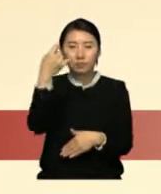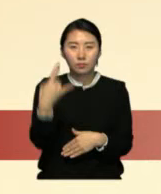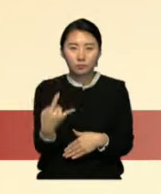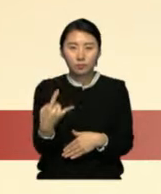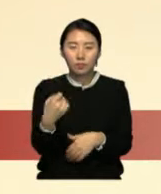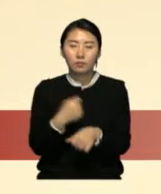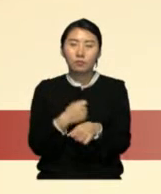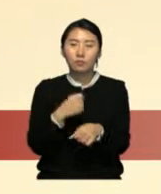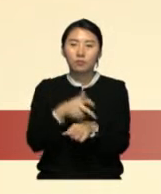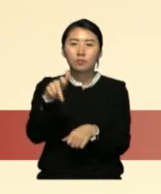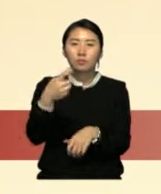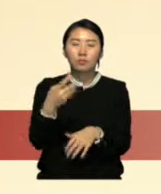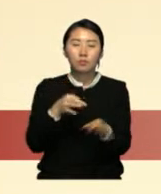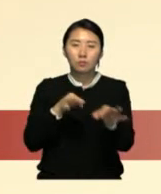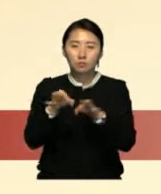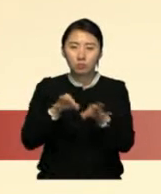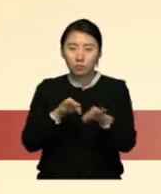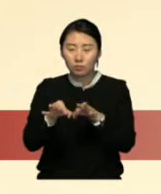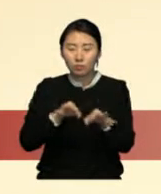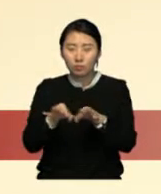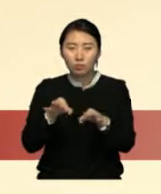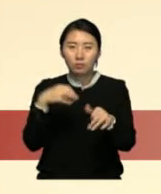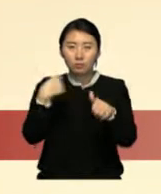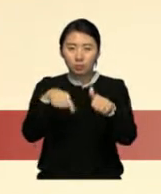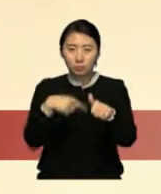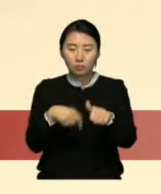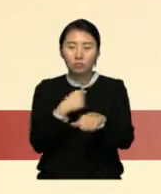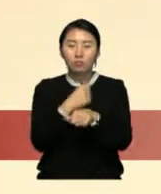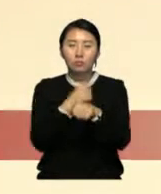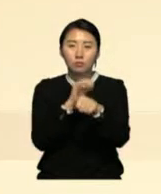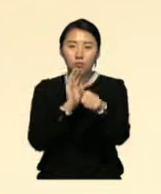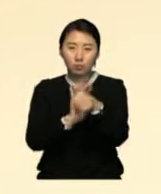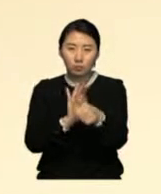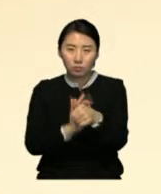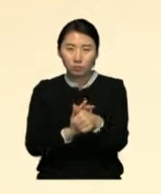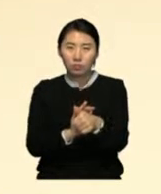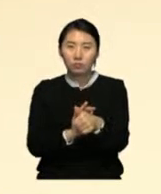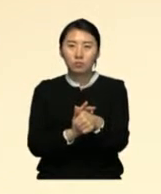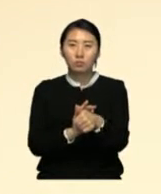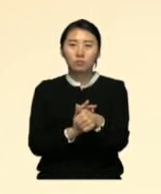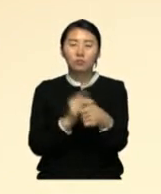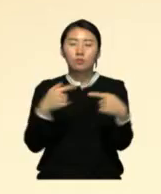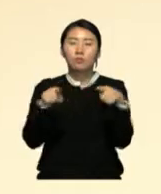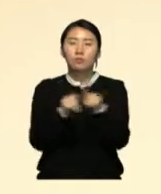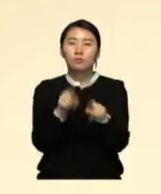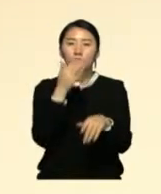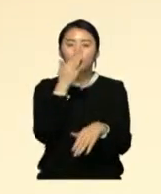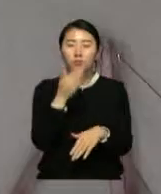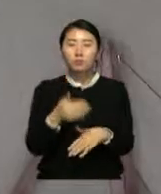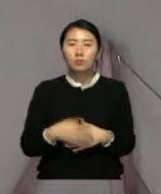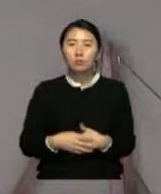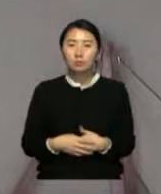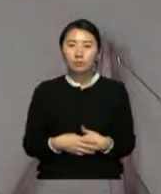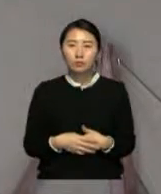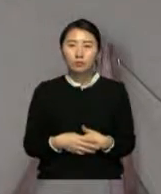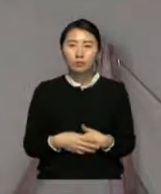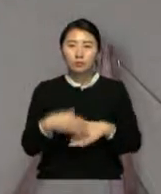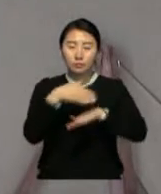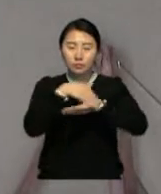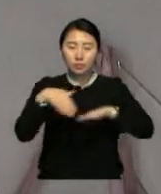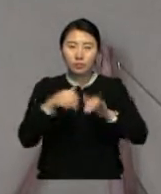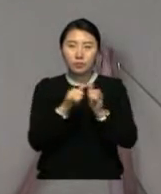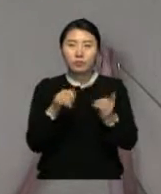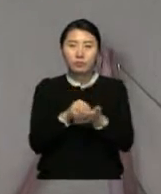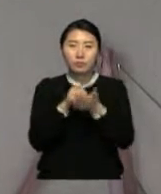컬렉션, 유통사업, 교육사업 등에 또 같이 함께할 것입니다.